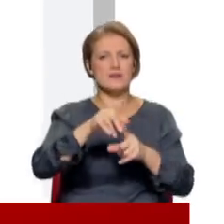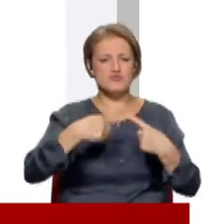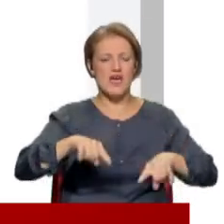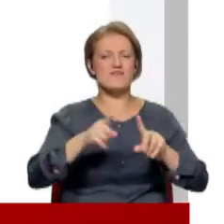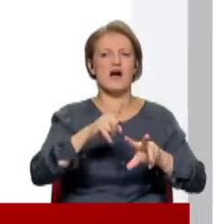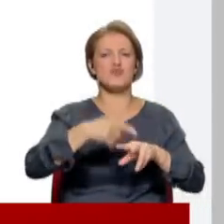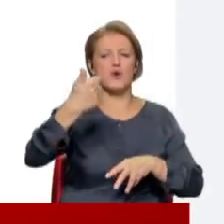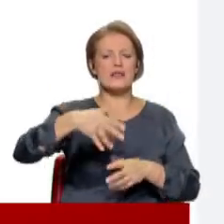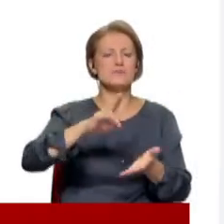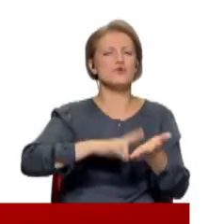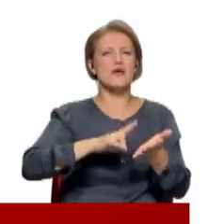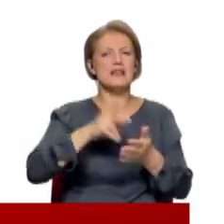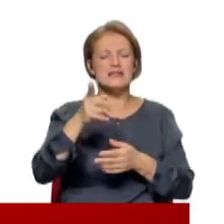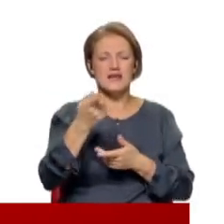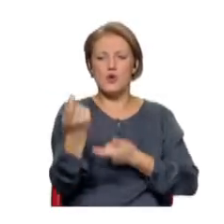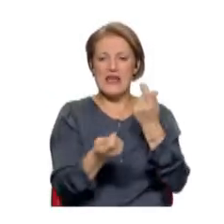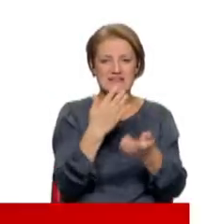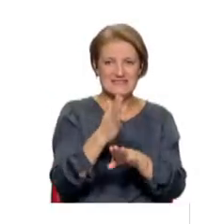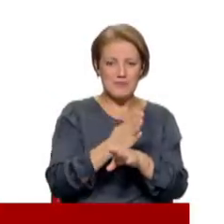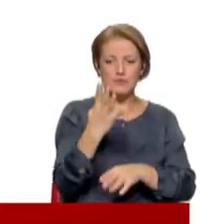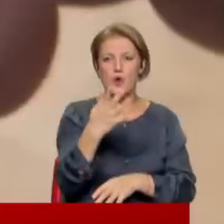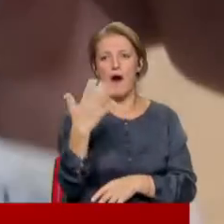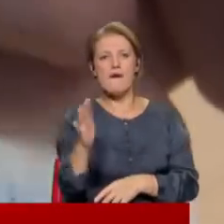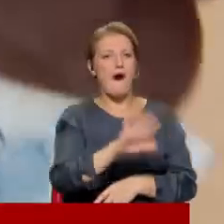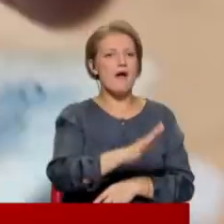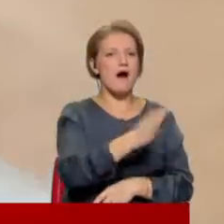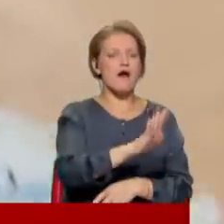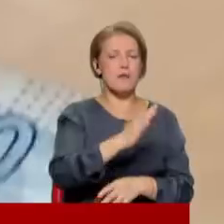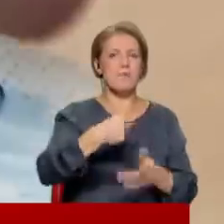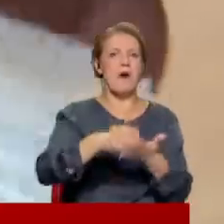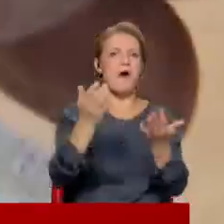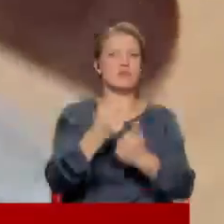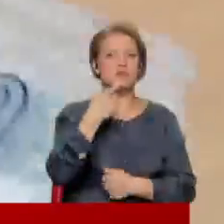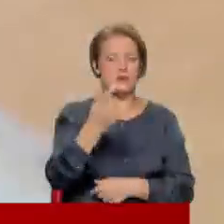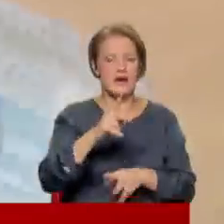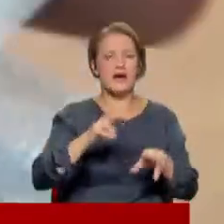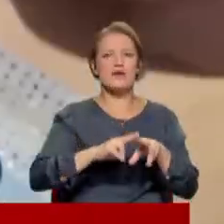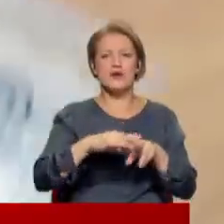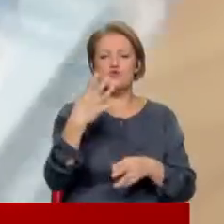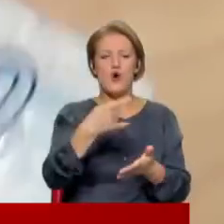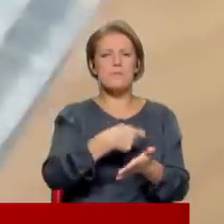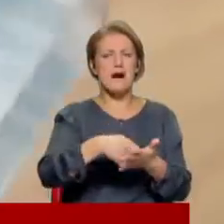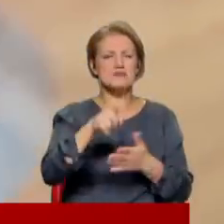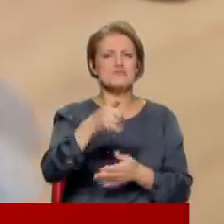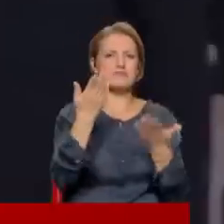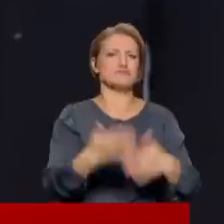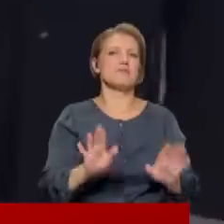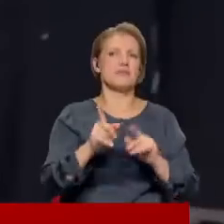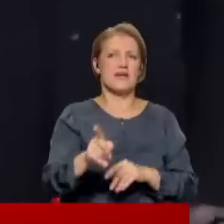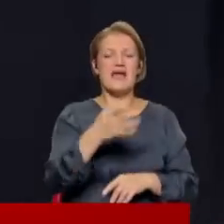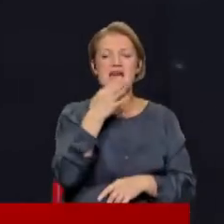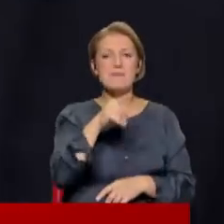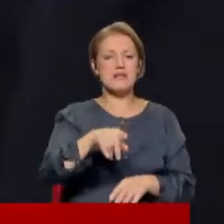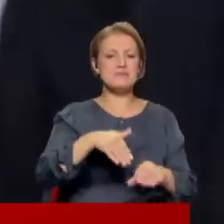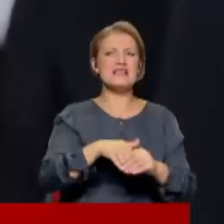Çevre Ajansı yönetim kurulundaki görevleri nedeniyle 4 ayrı maaş aldığını iddia etti. Kaçar 4 maaş iddiasını reddetti.